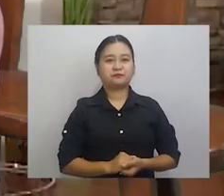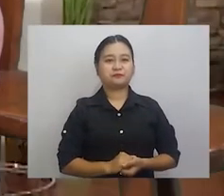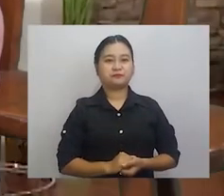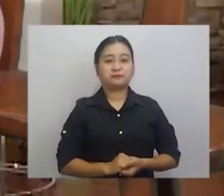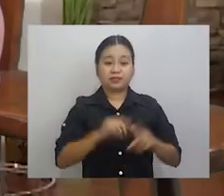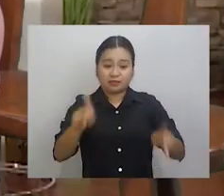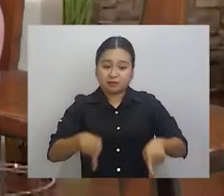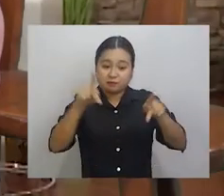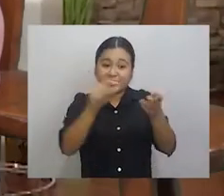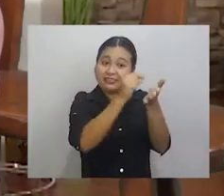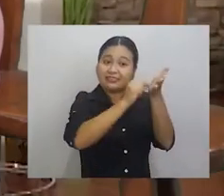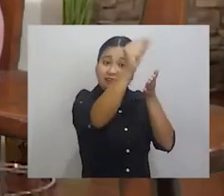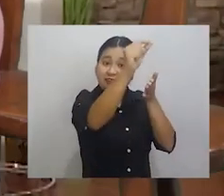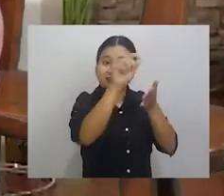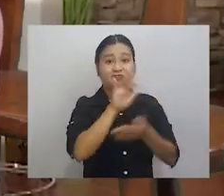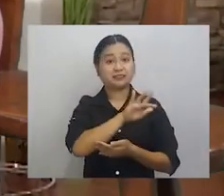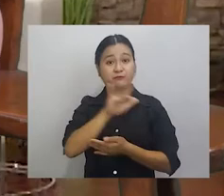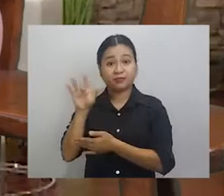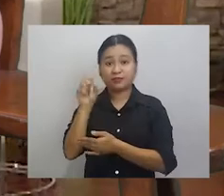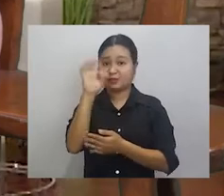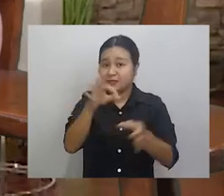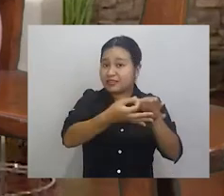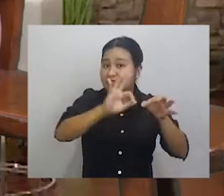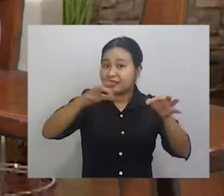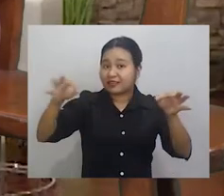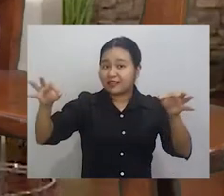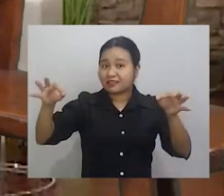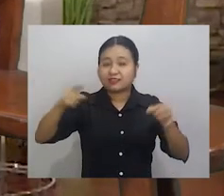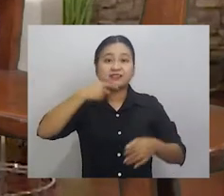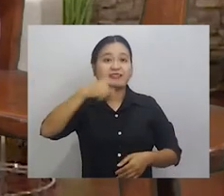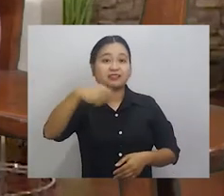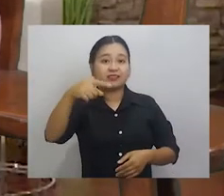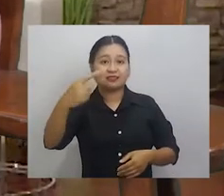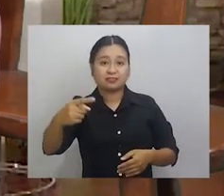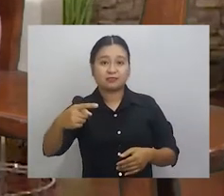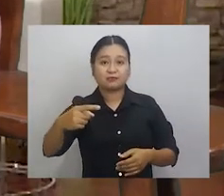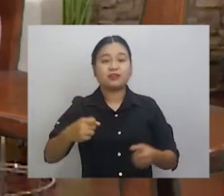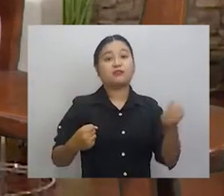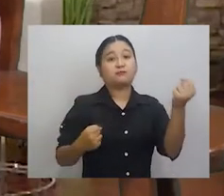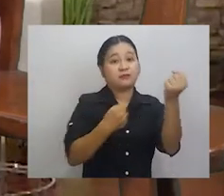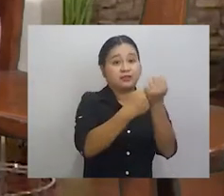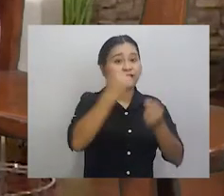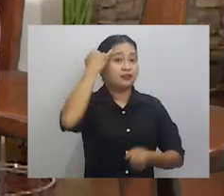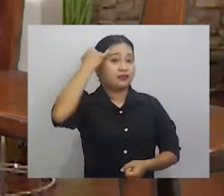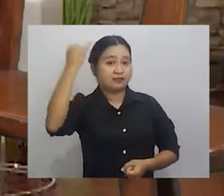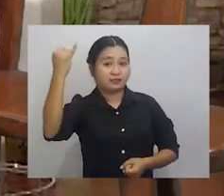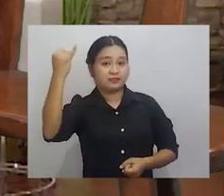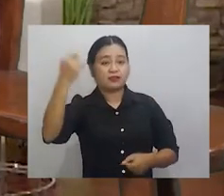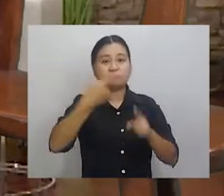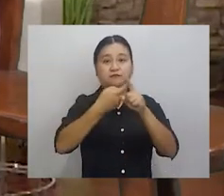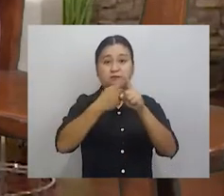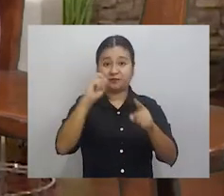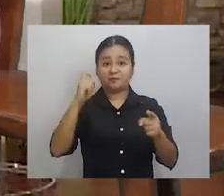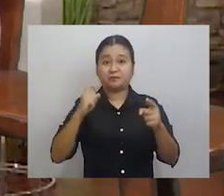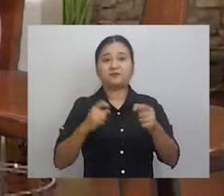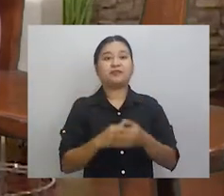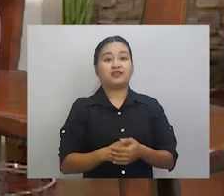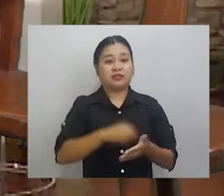Lagyan ng check sa pagla kung ang pangungusap ay nagpapahayag ng sumusuportang kaisipan mula sa